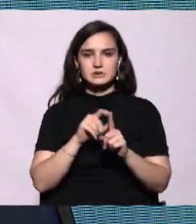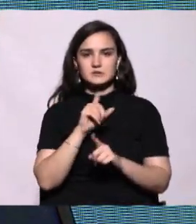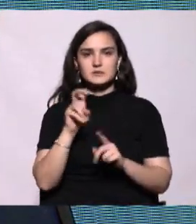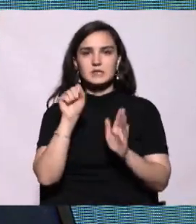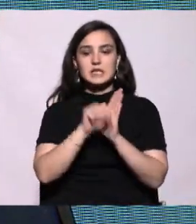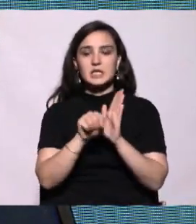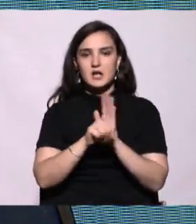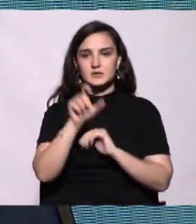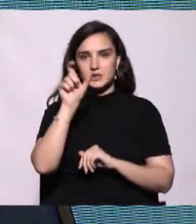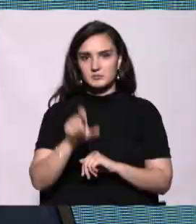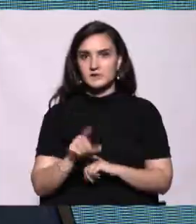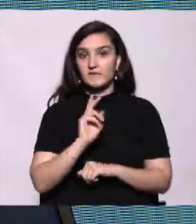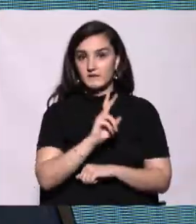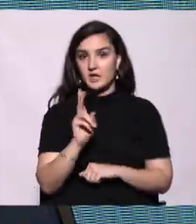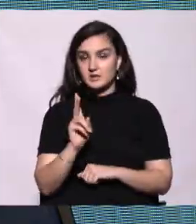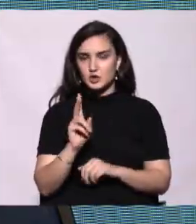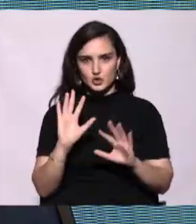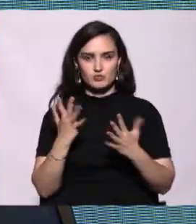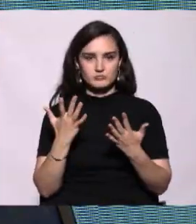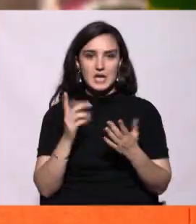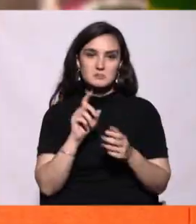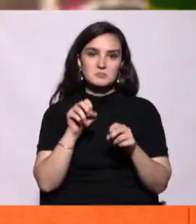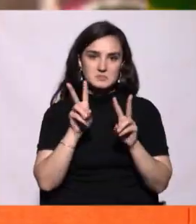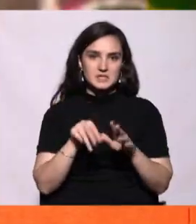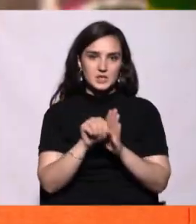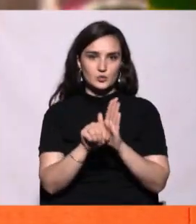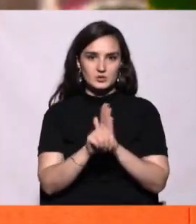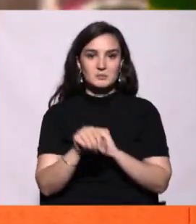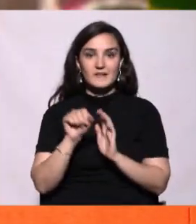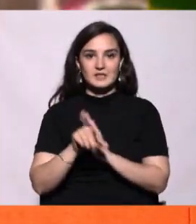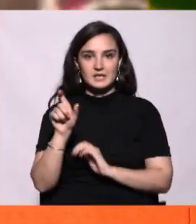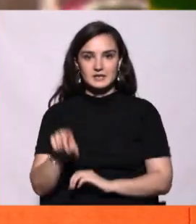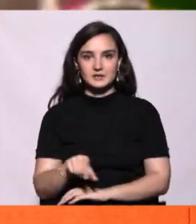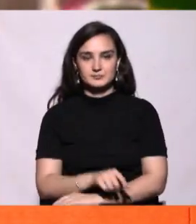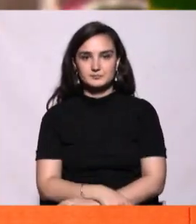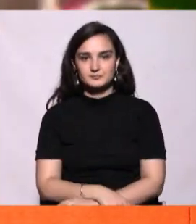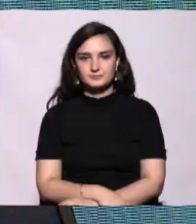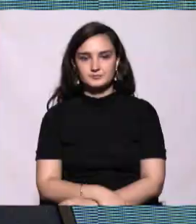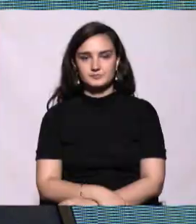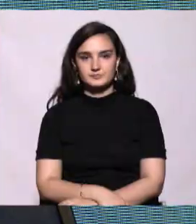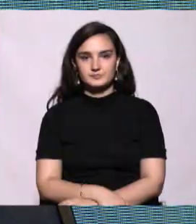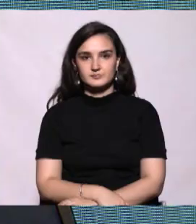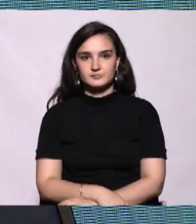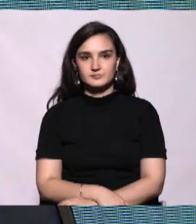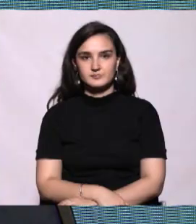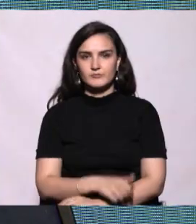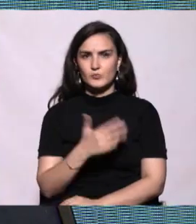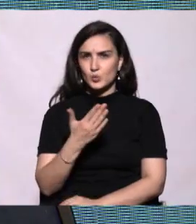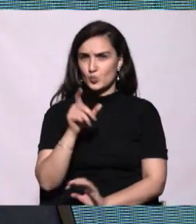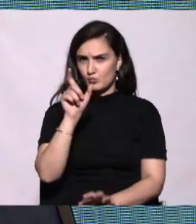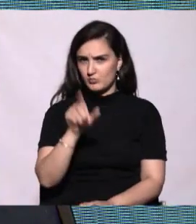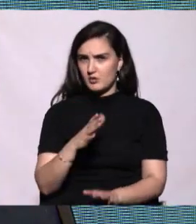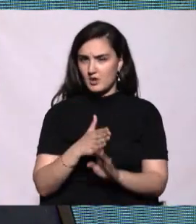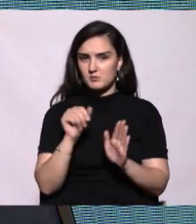kills someone on purpose. Oh, კვლელი. Okay, and if you are a murderer,